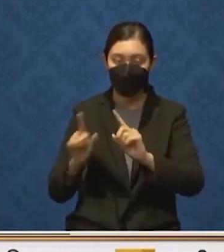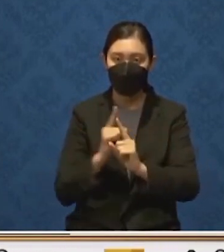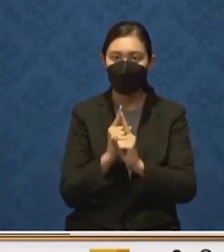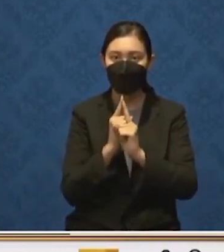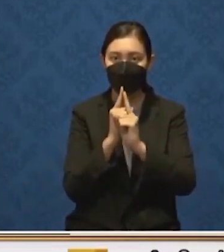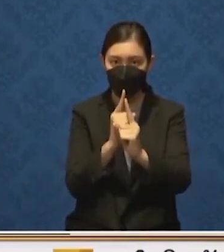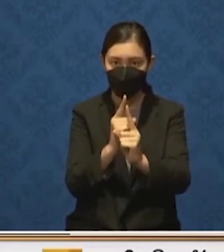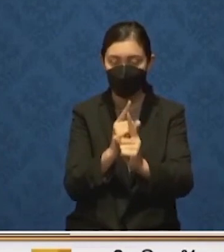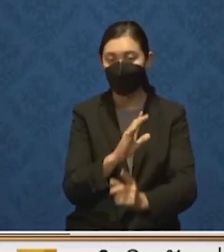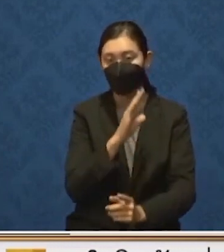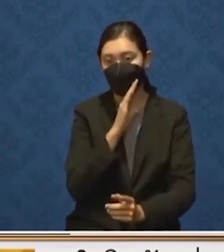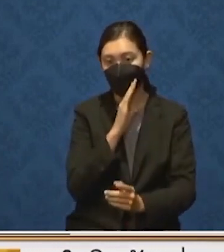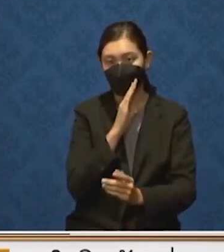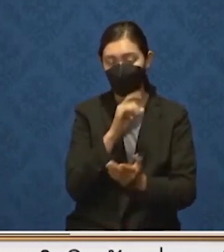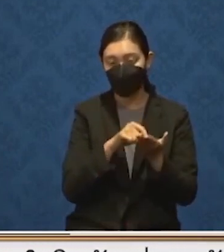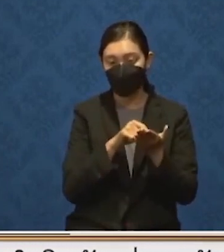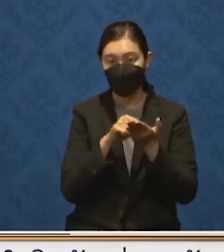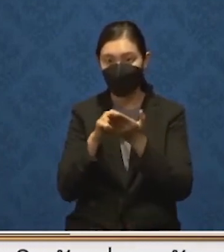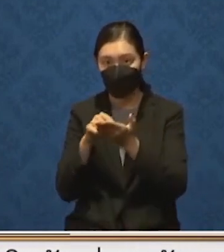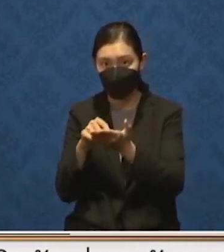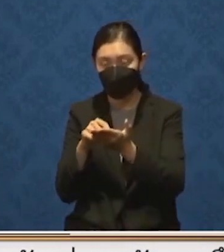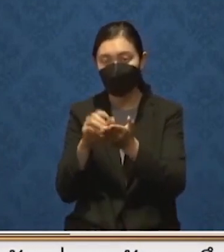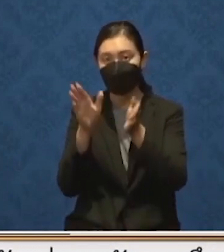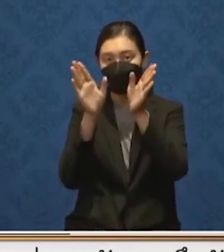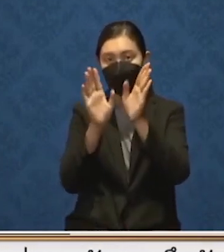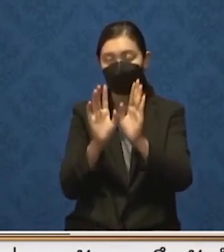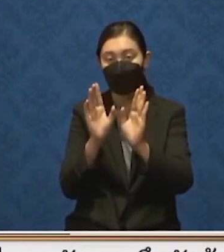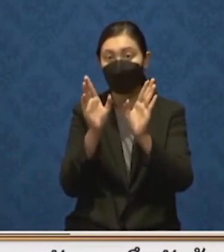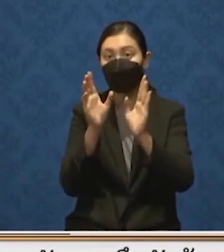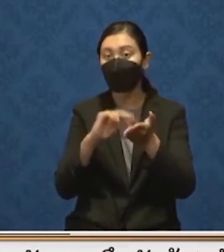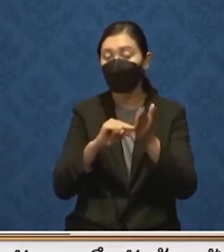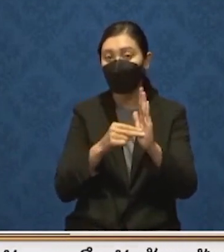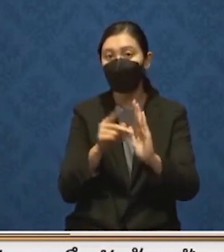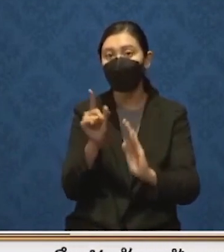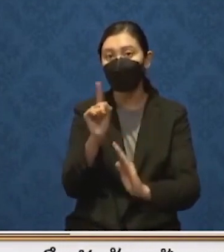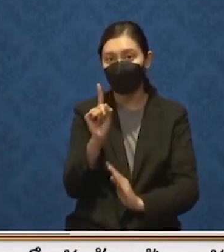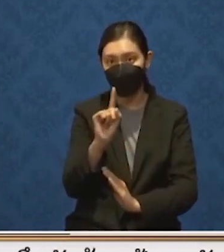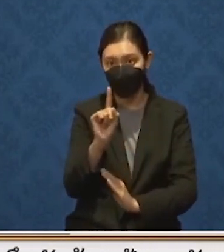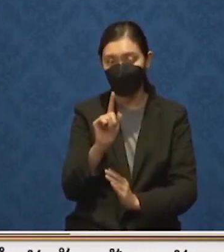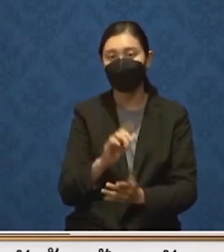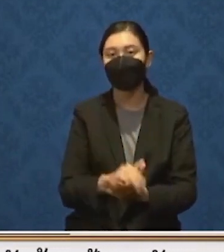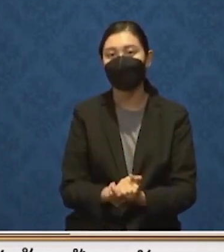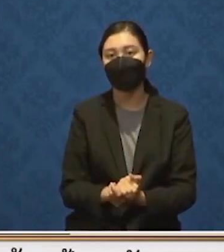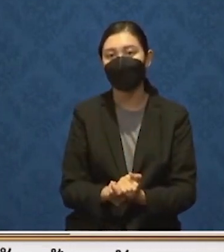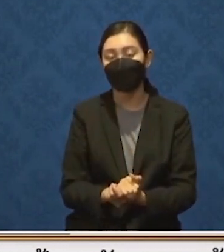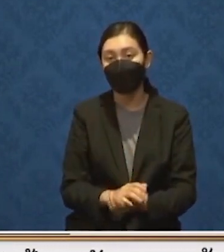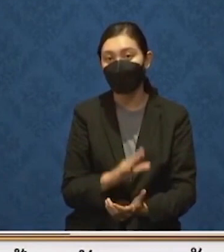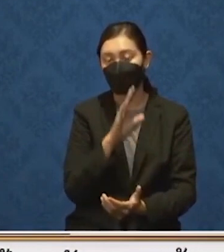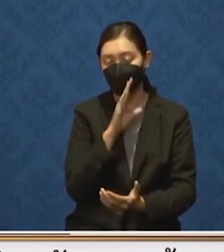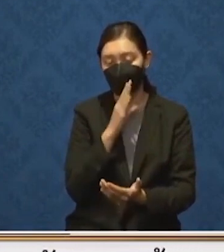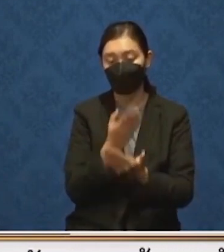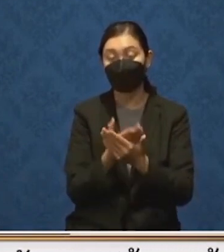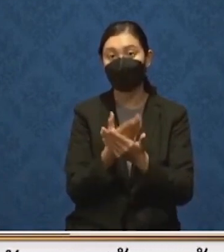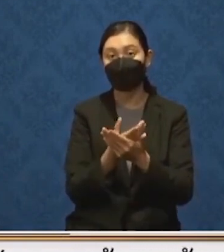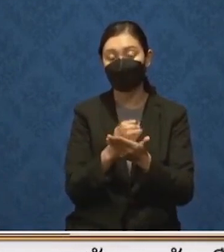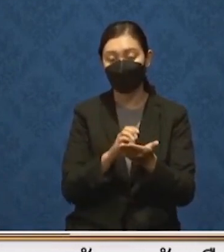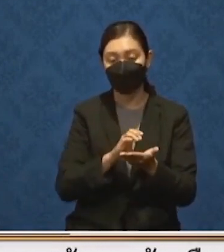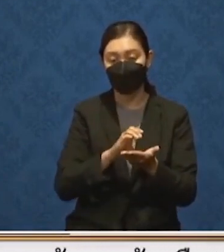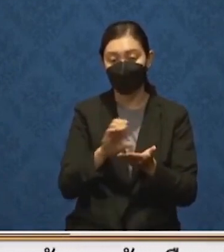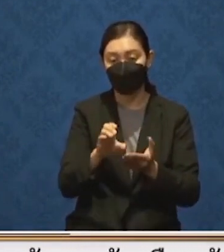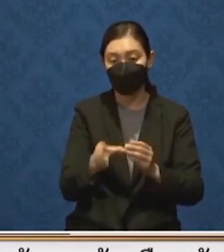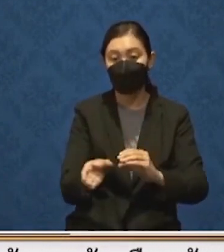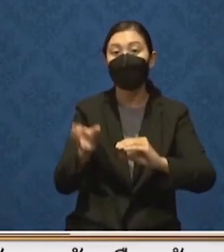กรณีที่ต้ยืนมีเรื่องเดียว ก็คือในกรณีที่มีการเพิ่มเงินโกทุนกรณจดใหม่